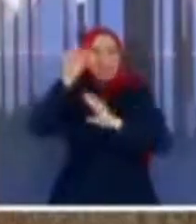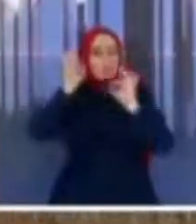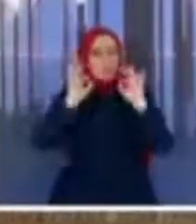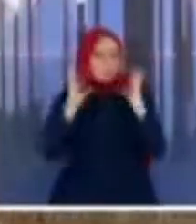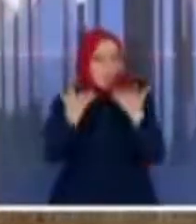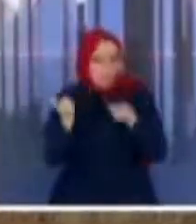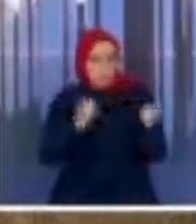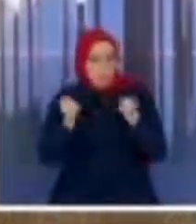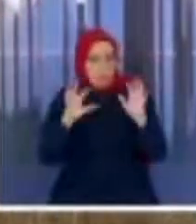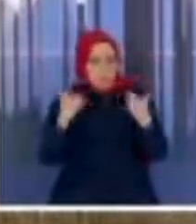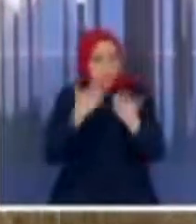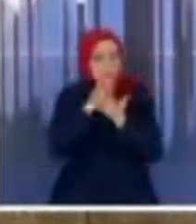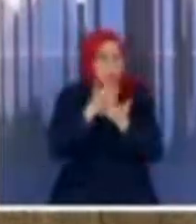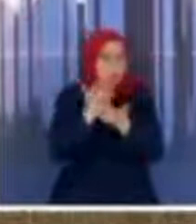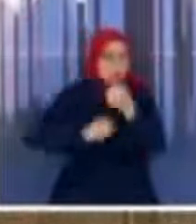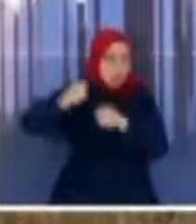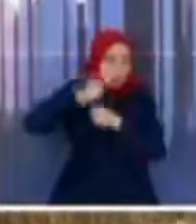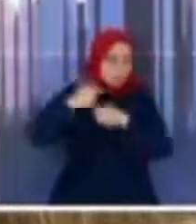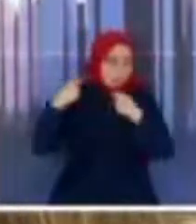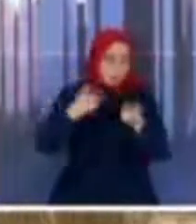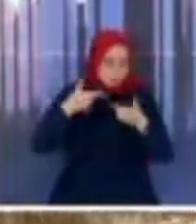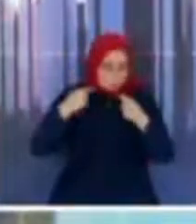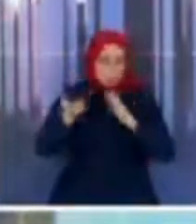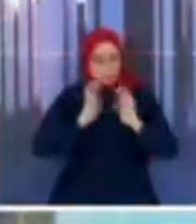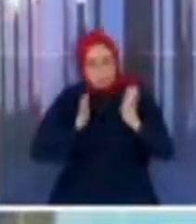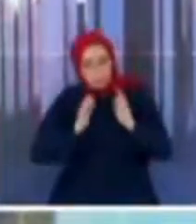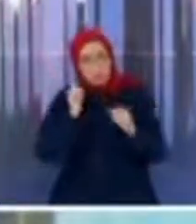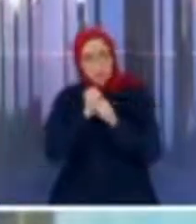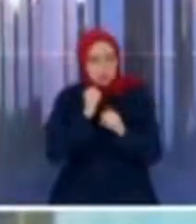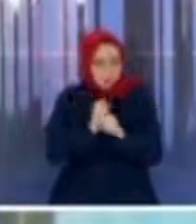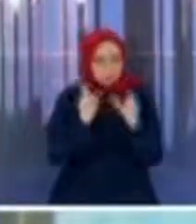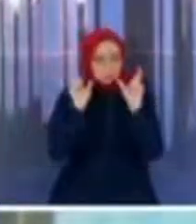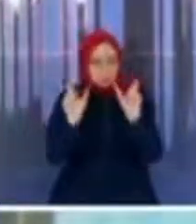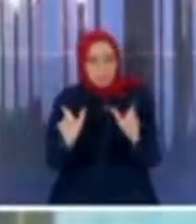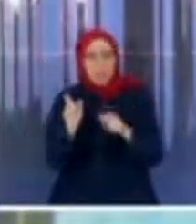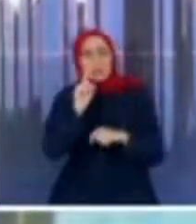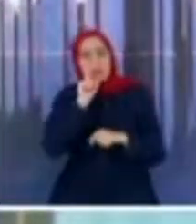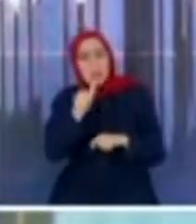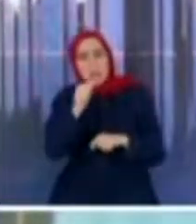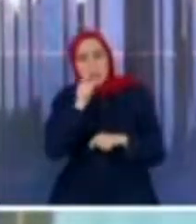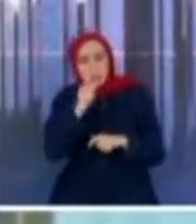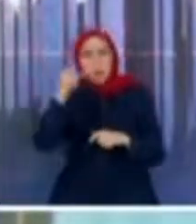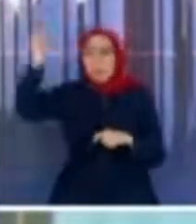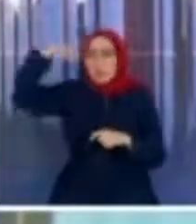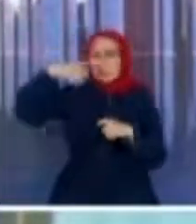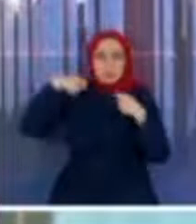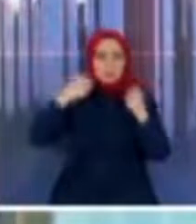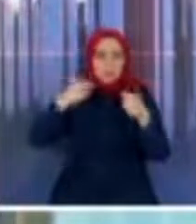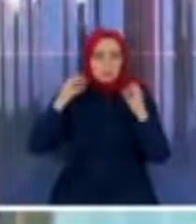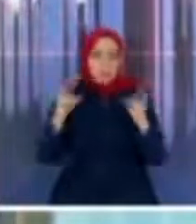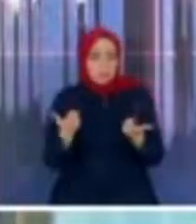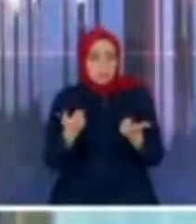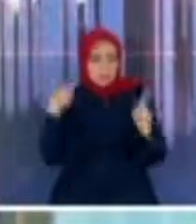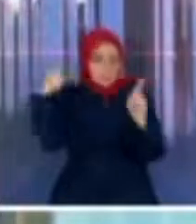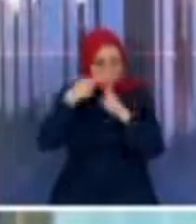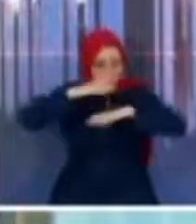سيدير اونتروتيان، ريسورس هيومان، متطوعين، حراسه، ماء وضوء، فهمتني؟ وفقط باش نعمل فيها